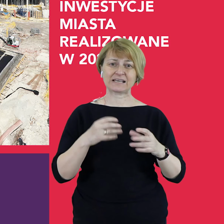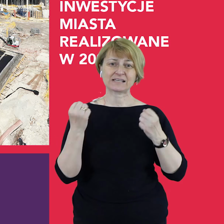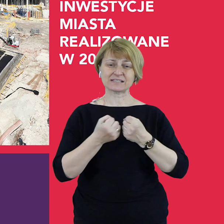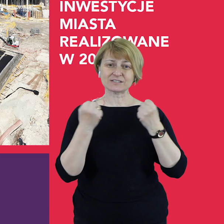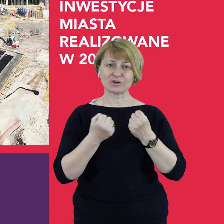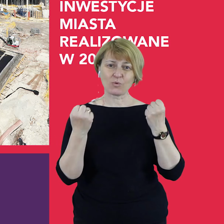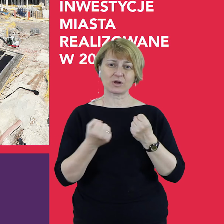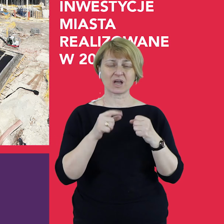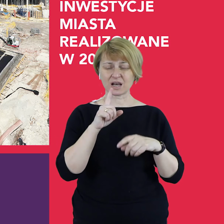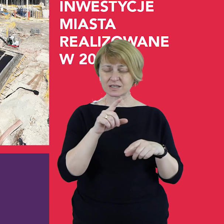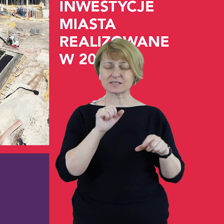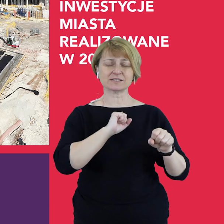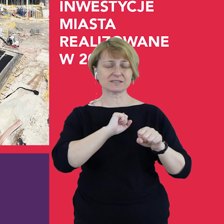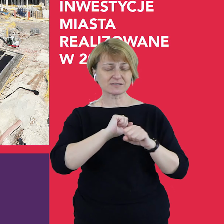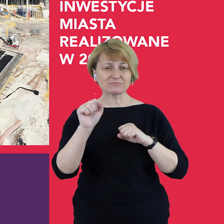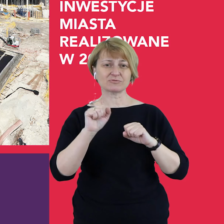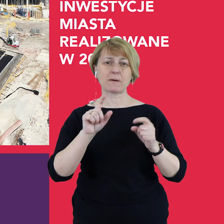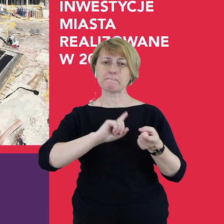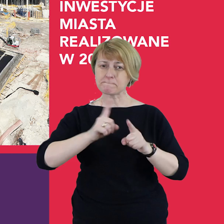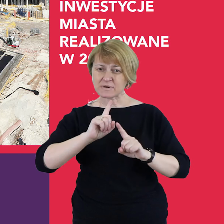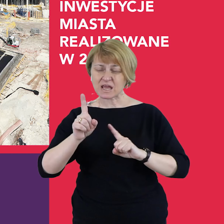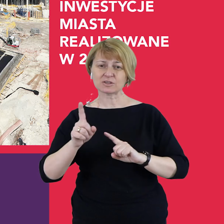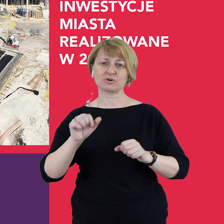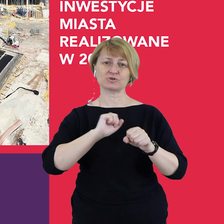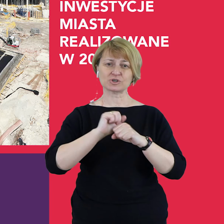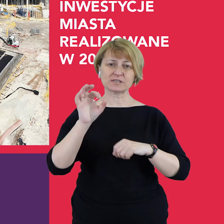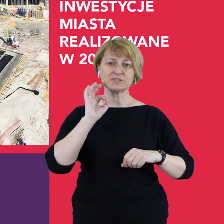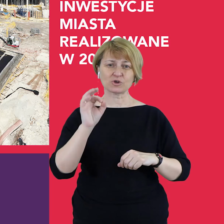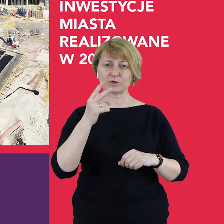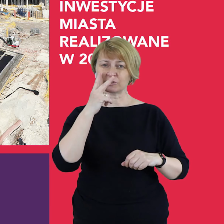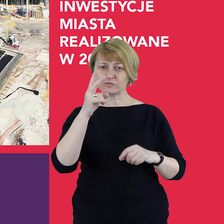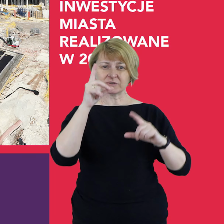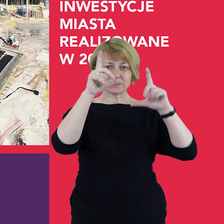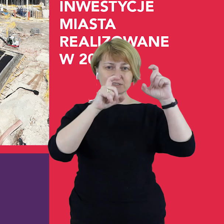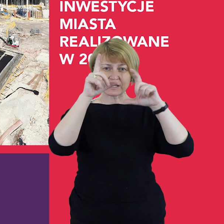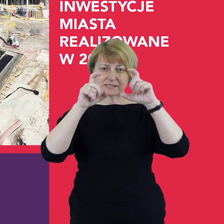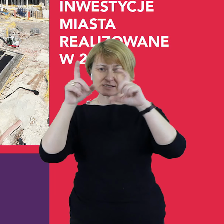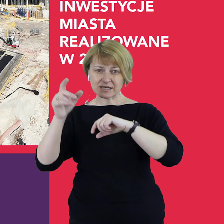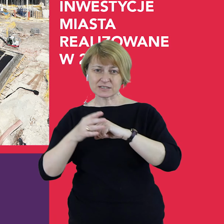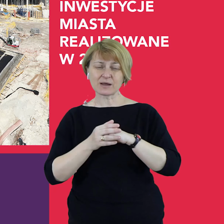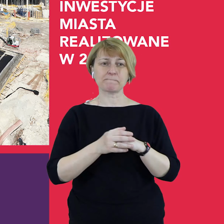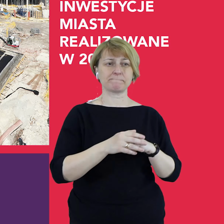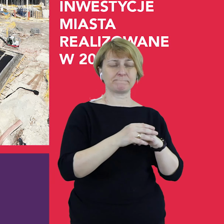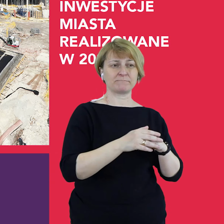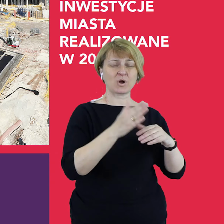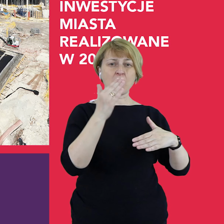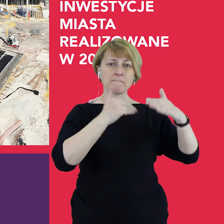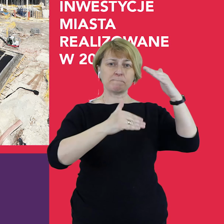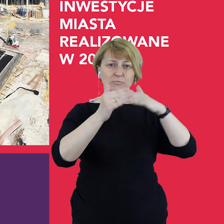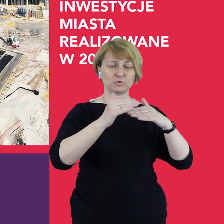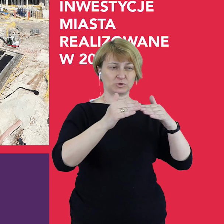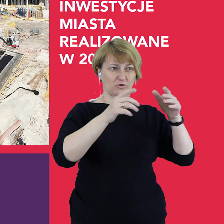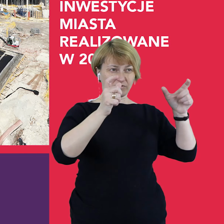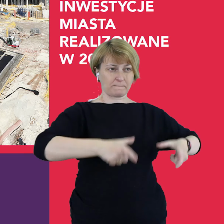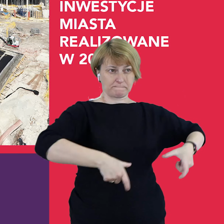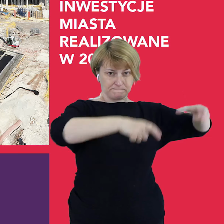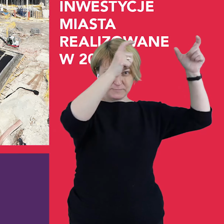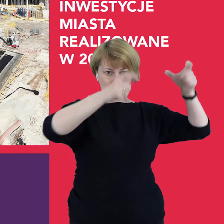ale inwestycja ma dobre tempo, nawet bardzo dobre. To widać na zdjęciach. Tam powstają dwa